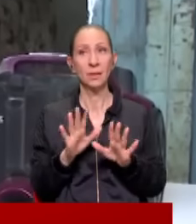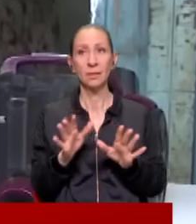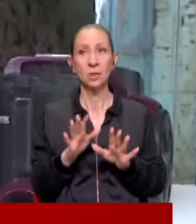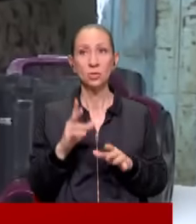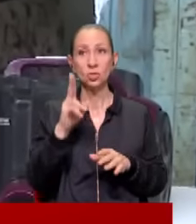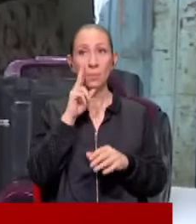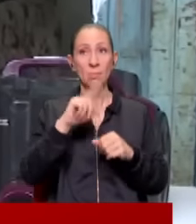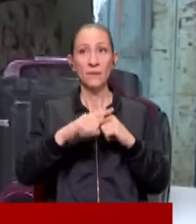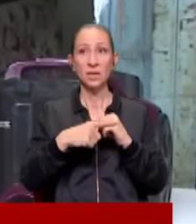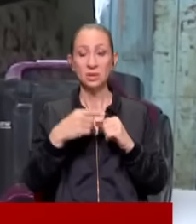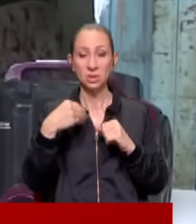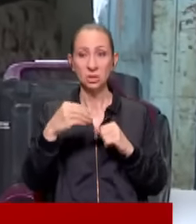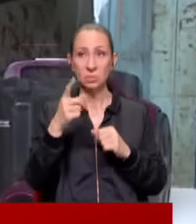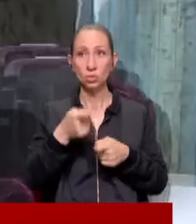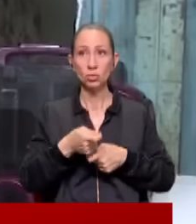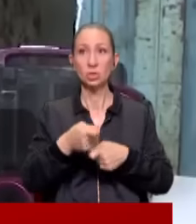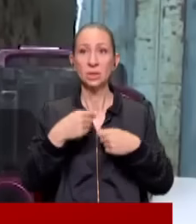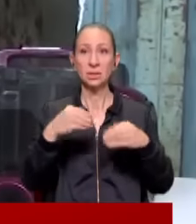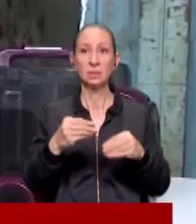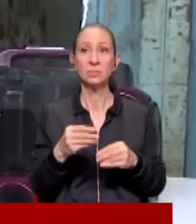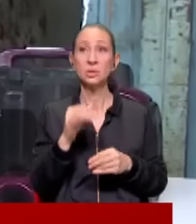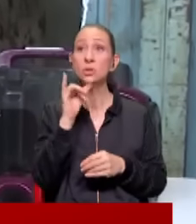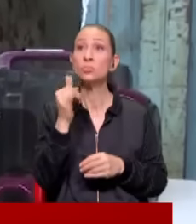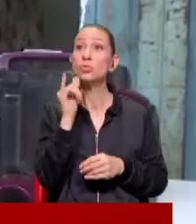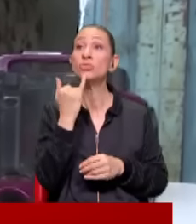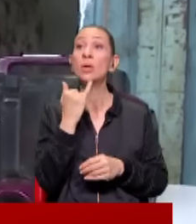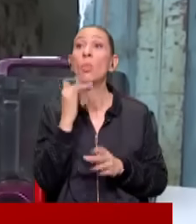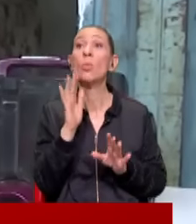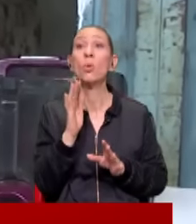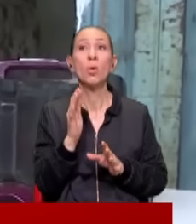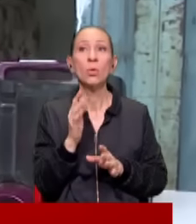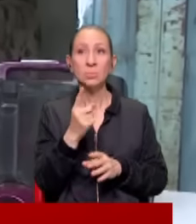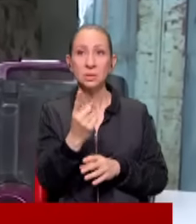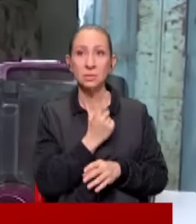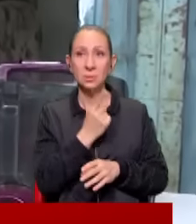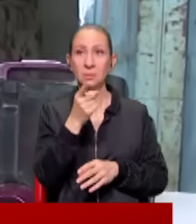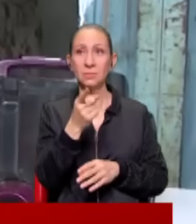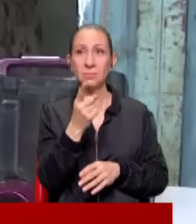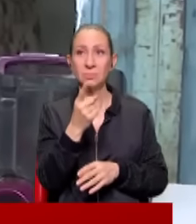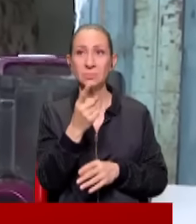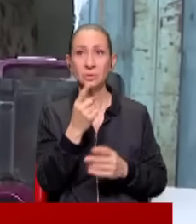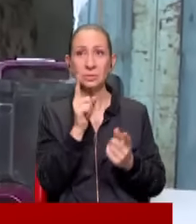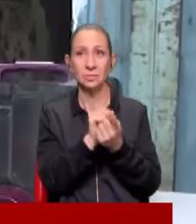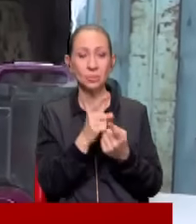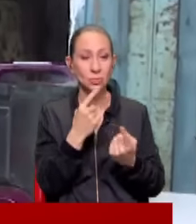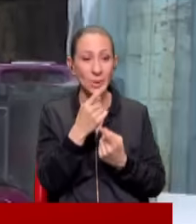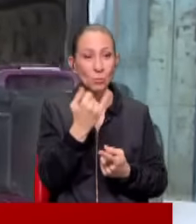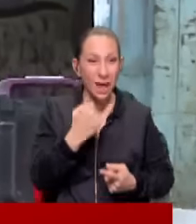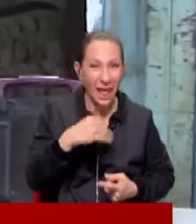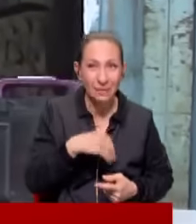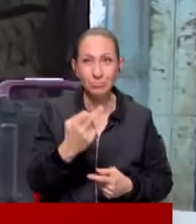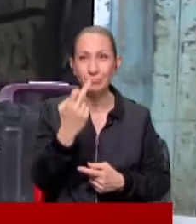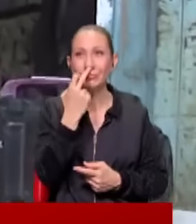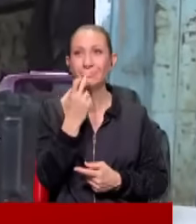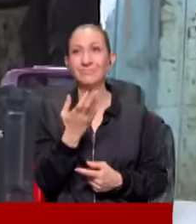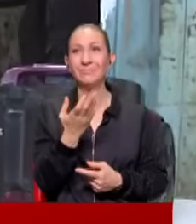bir haftada satışı bir tane süpürge satmış. Hiç müşteri yok? Yok. Bir sen varsa, o da bir nefeste sana koştuk, o da sen müşteri değilsin. Size çekim için gelmişsiniz.